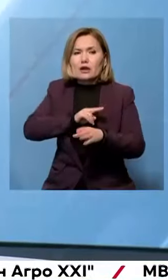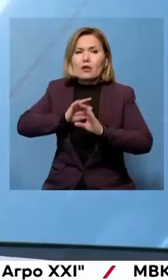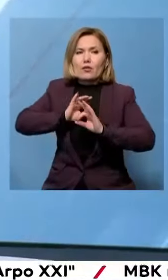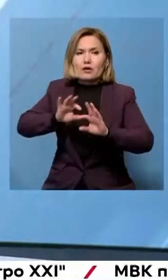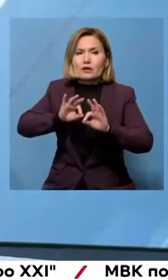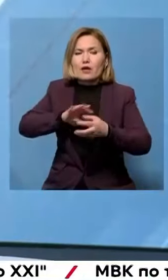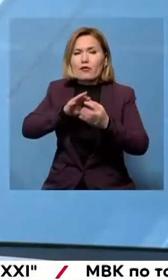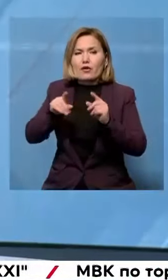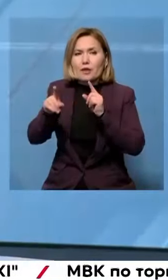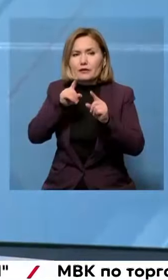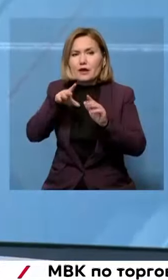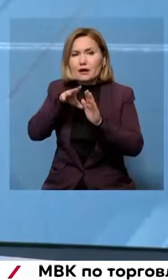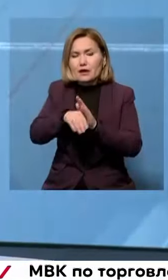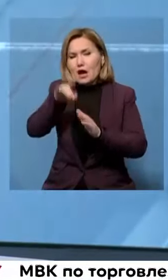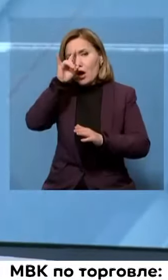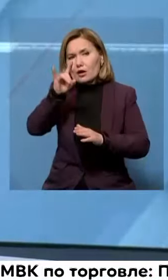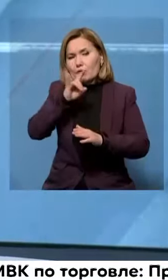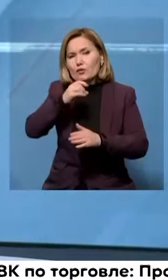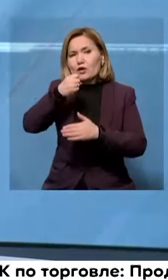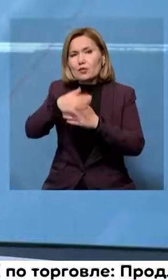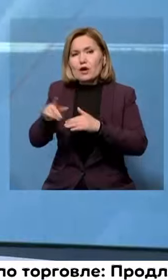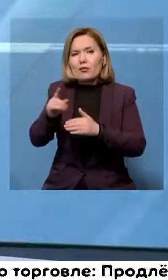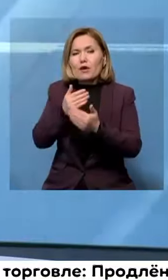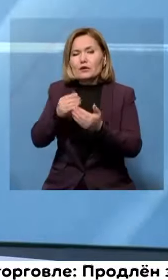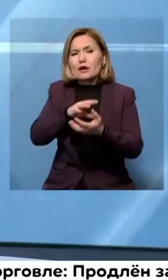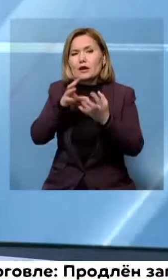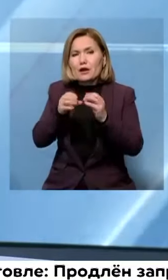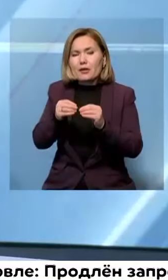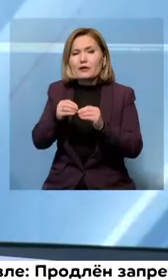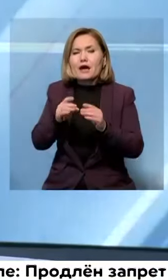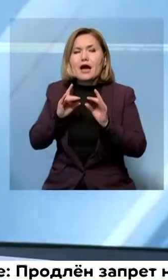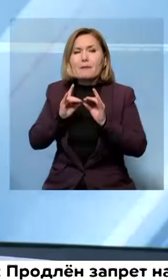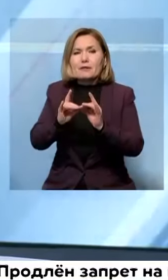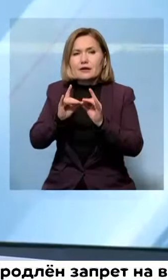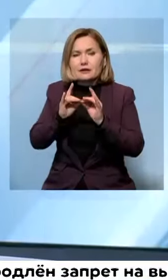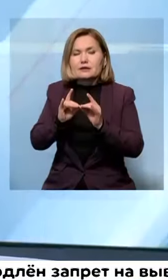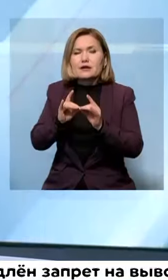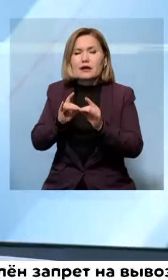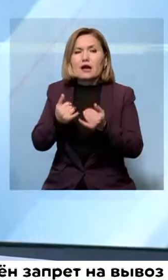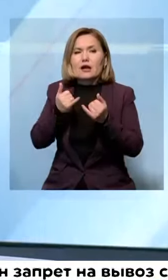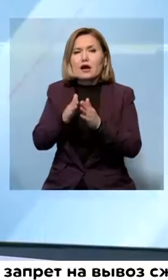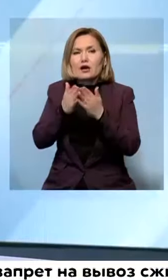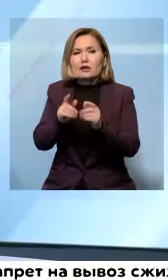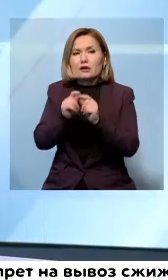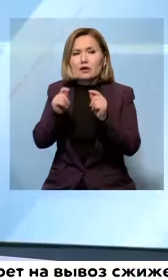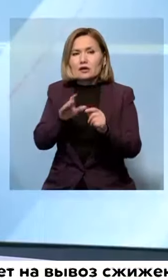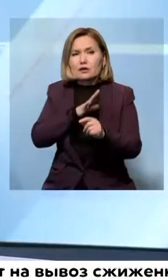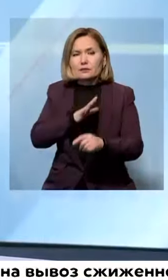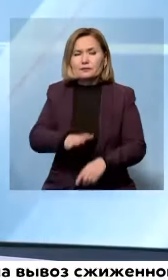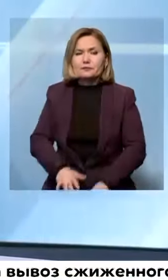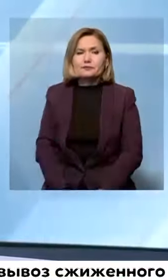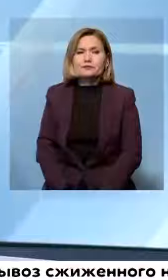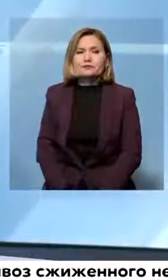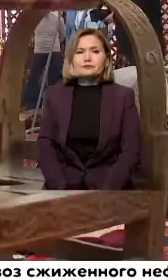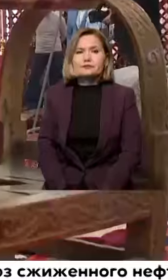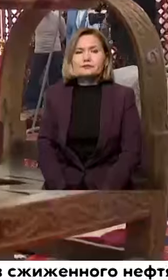iskimildarda ortağa saldı. Forum ayasında Kazakstan Ortalık Muzeyinin korundağı besik jinağı alğaş ret körülmen nazarına sunuldu.